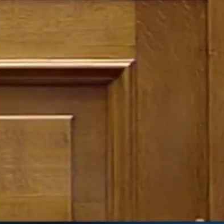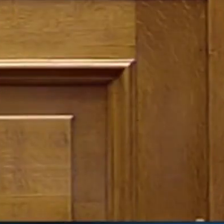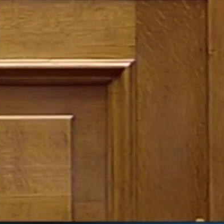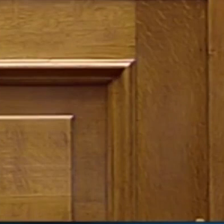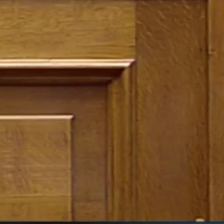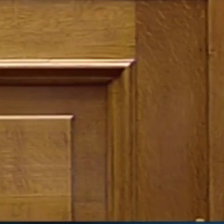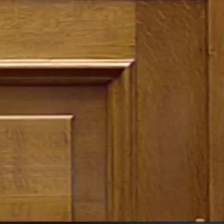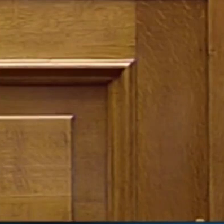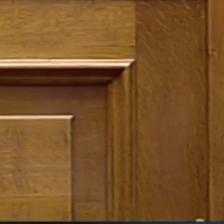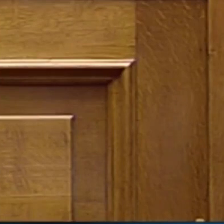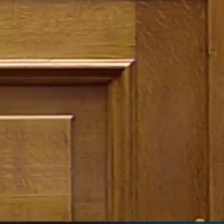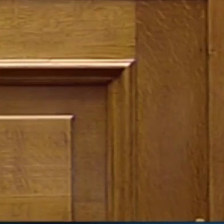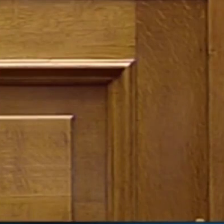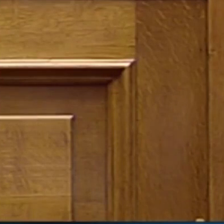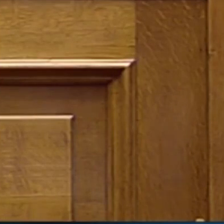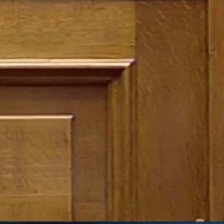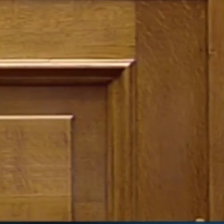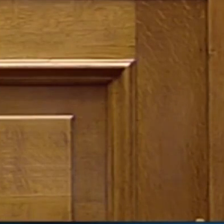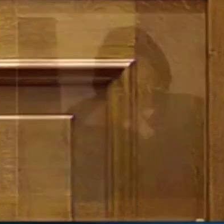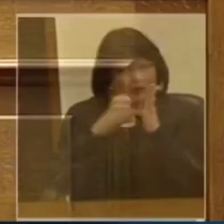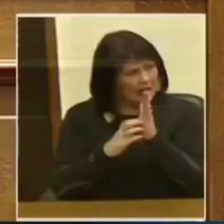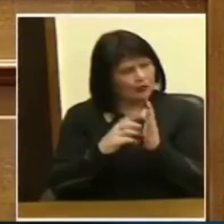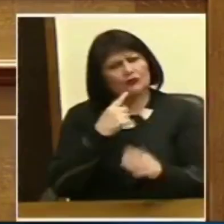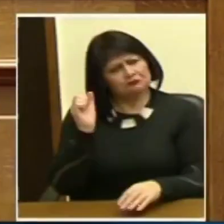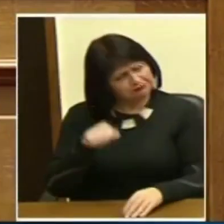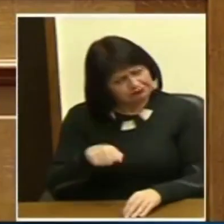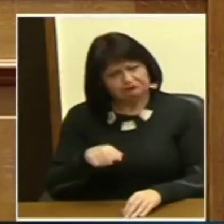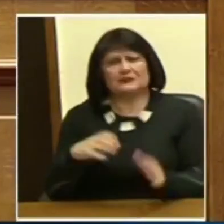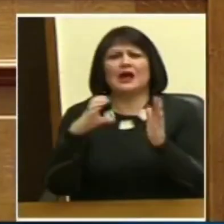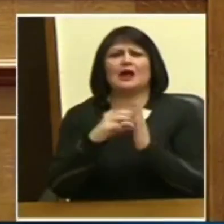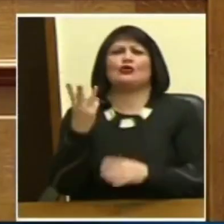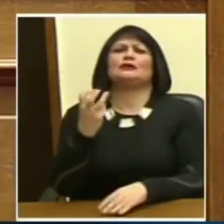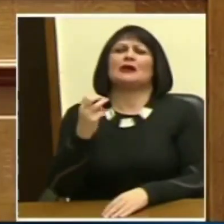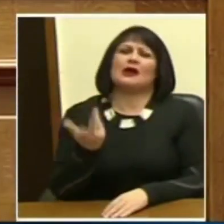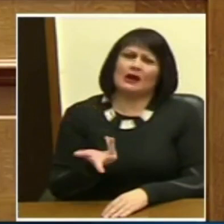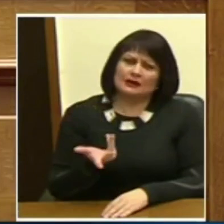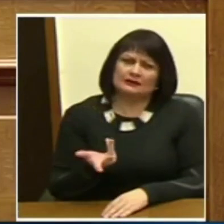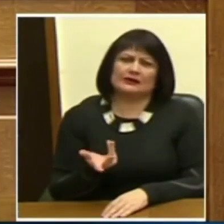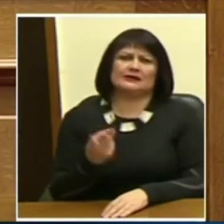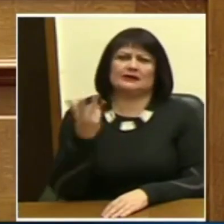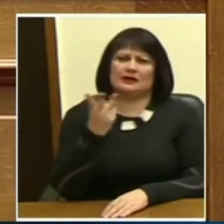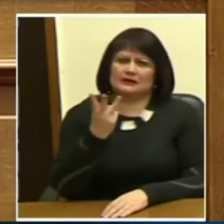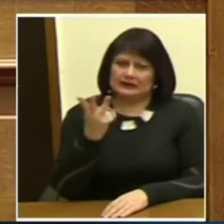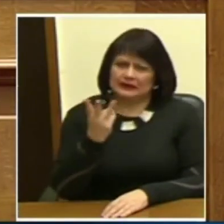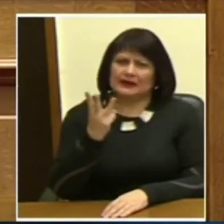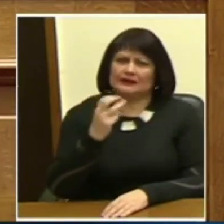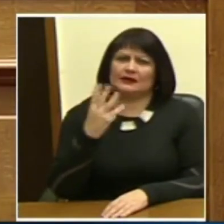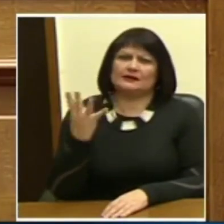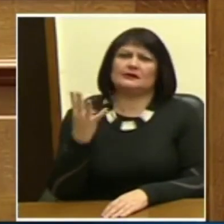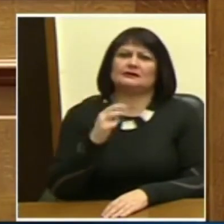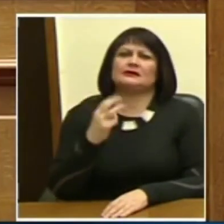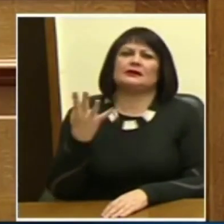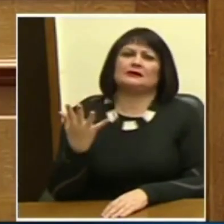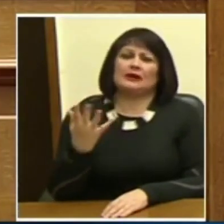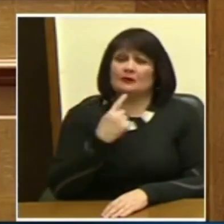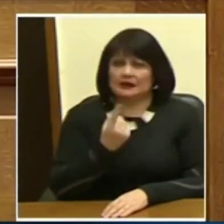αρχικά θετικοί, ενώ σχετικά με τα άρθρα 30, 32, 34, 35 και 41